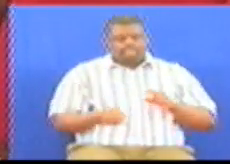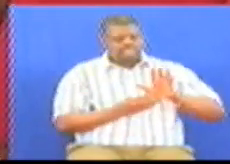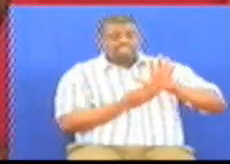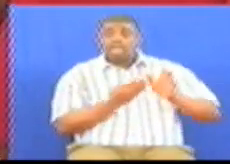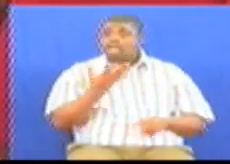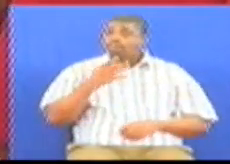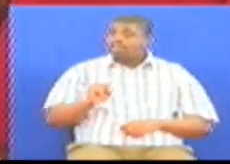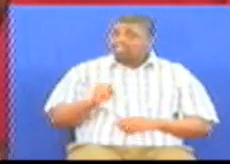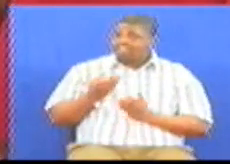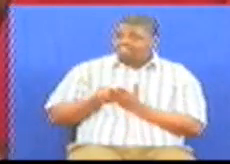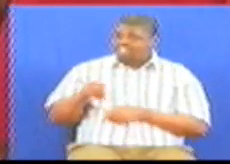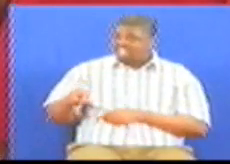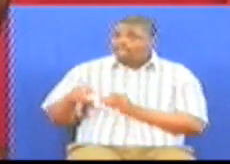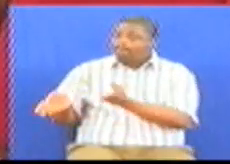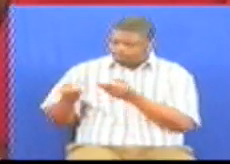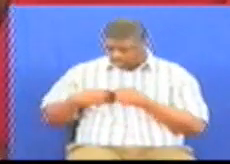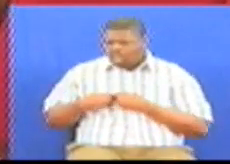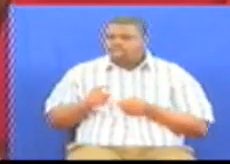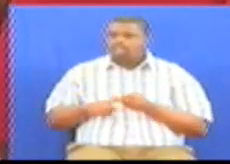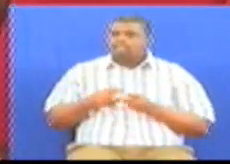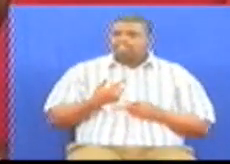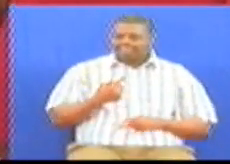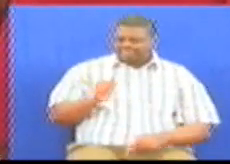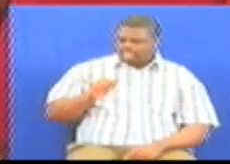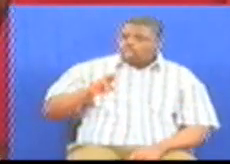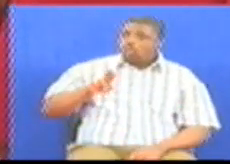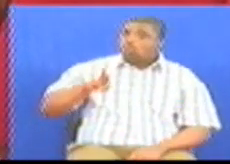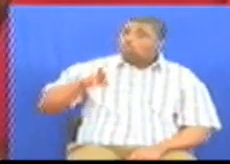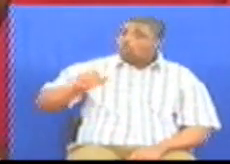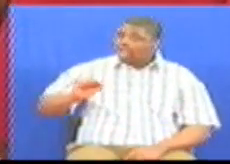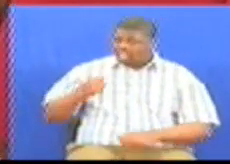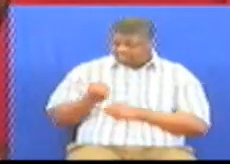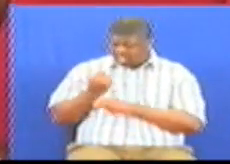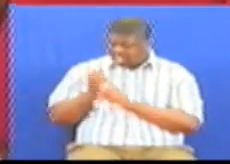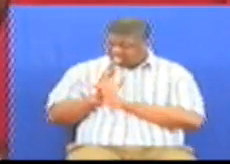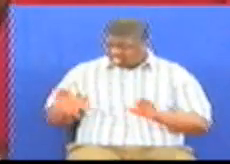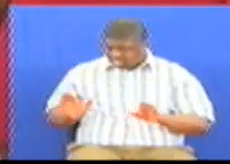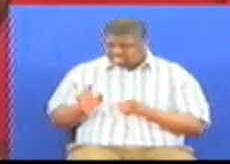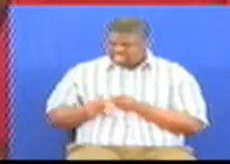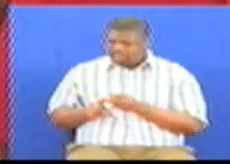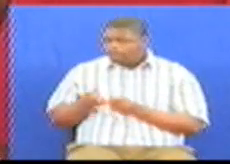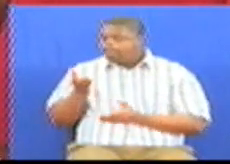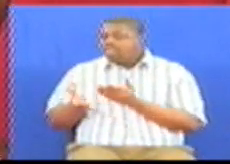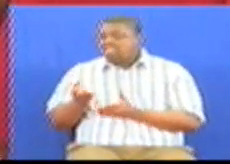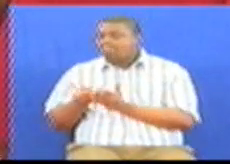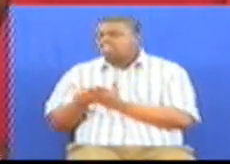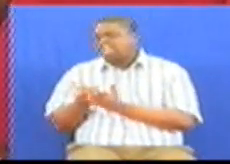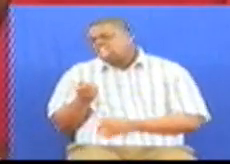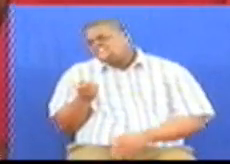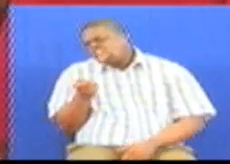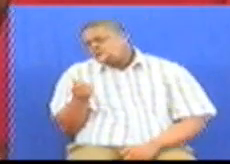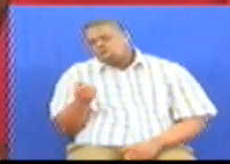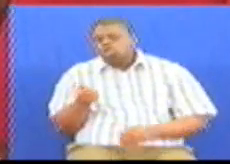tupeni fedha hizi. Tarua ameshafanya hiyo estimate, ni hela kidogo. Hebu tuleteni hela